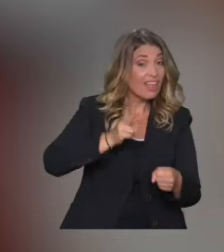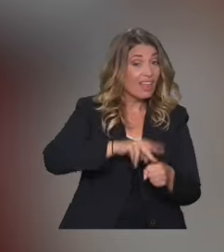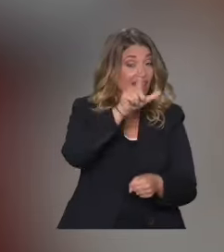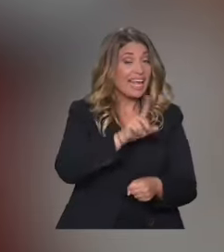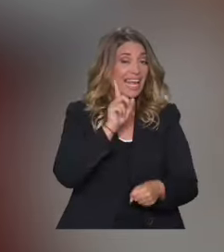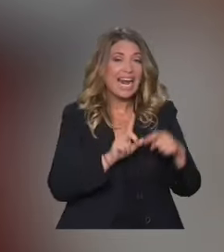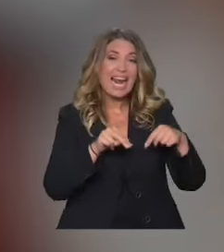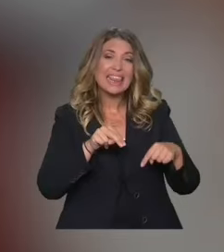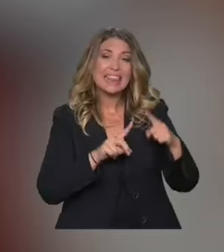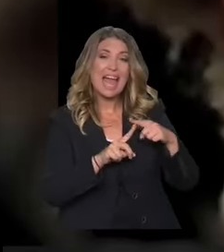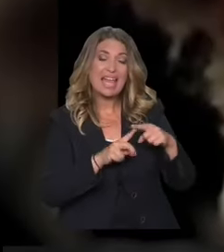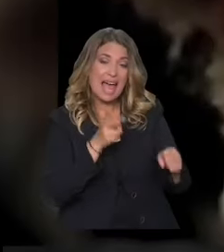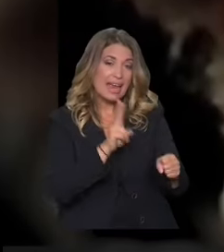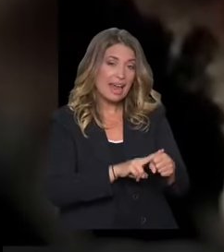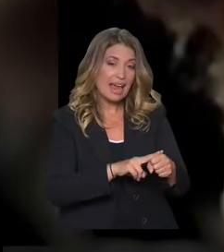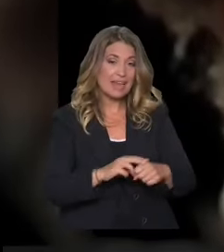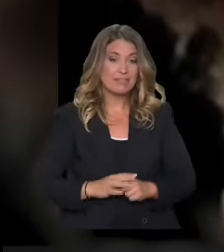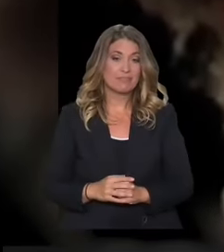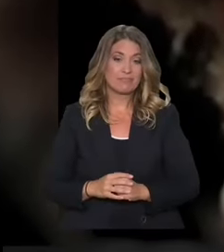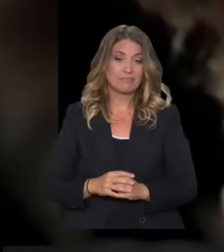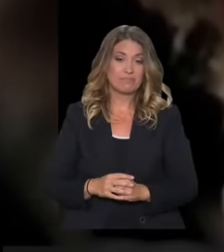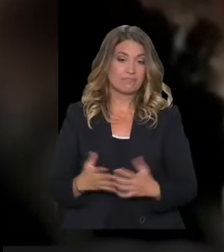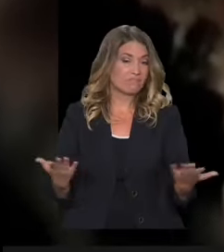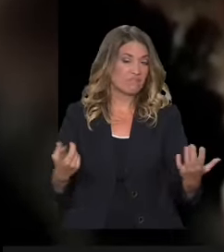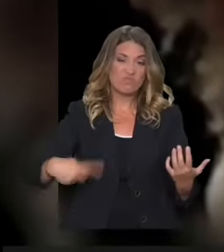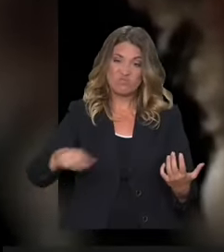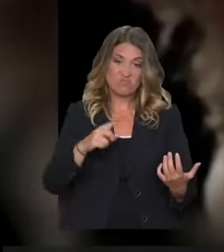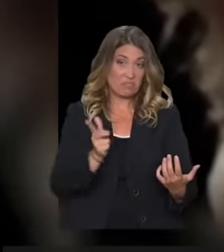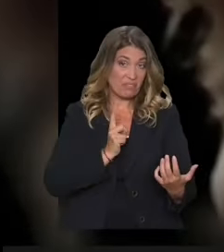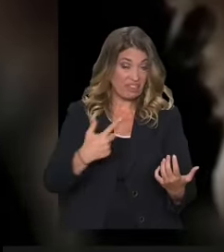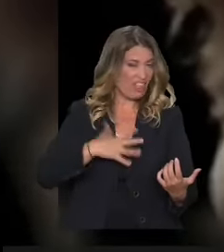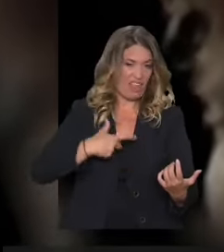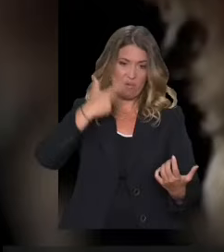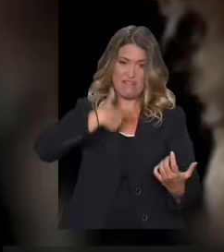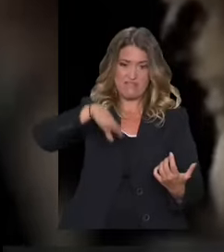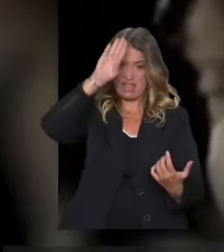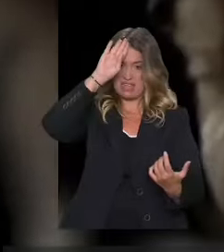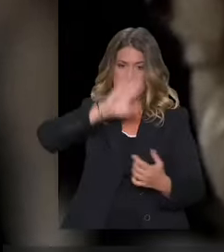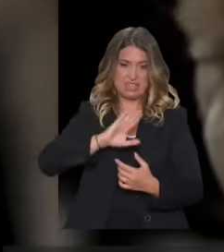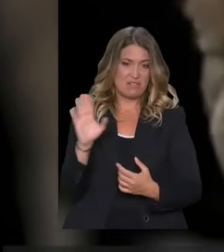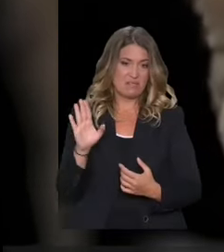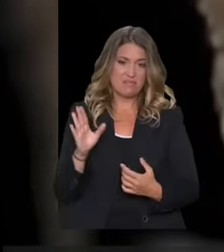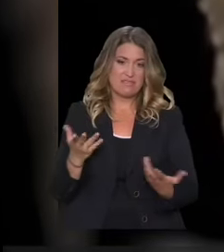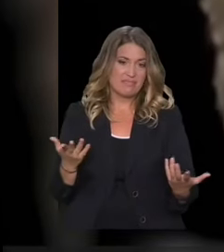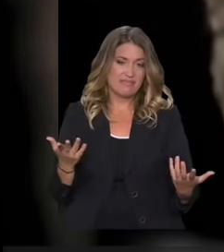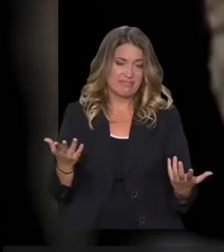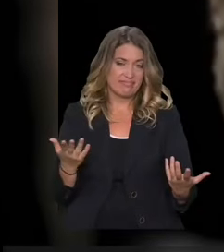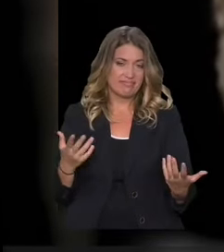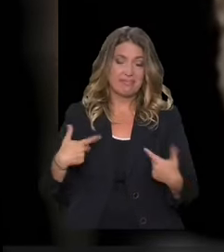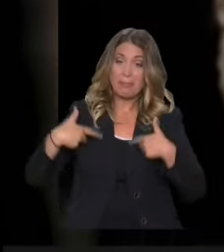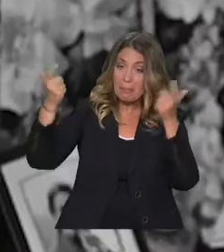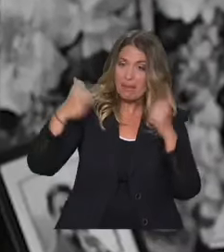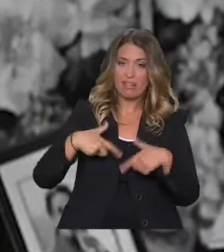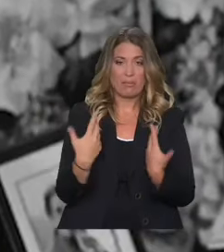Νταϊάννα. I don't think many people would want me to be queen. Actually, when I say many people, I mean the establishment that I'm married